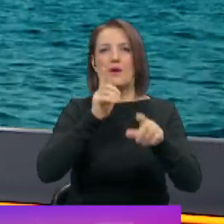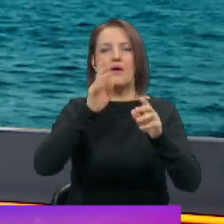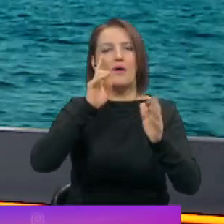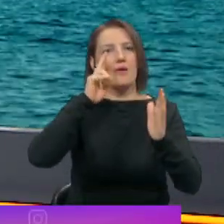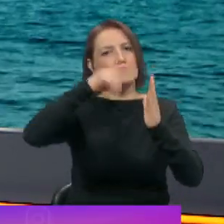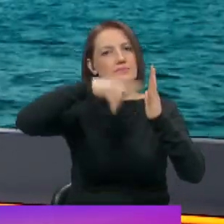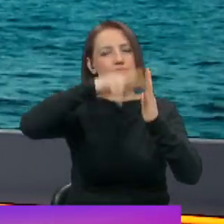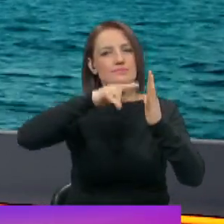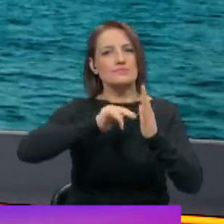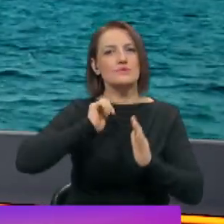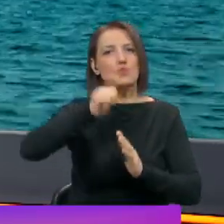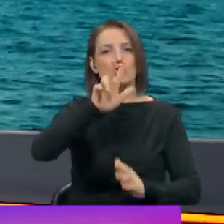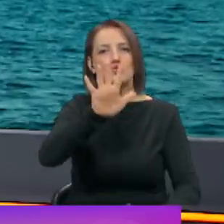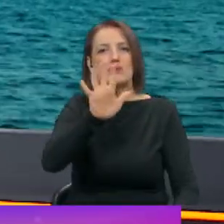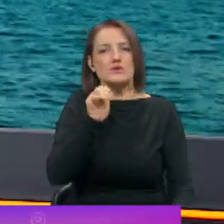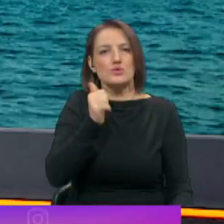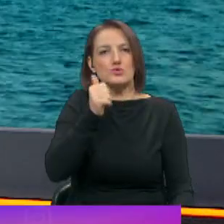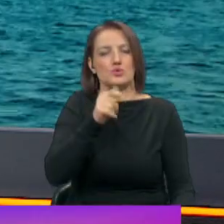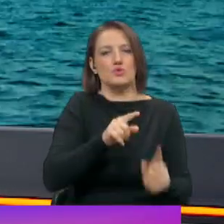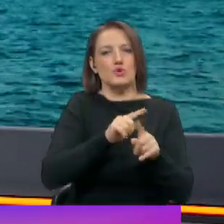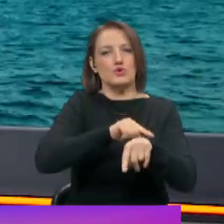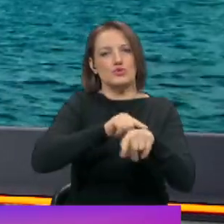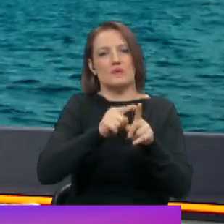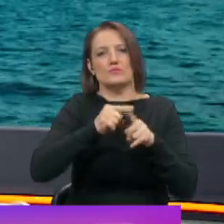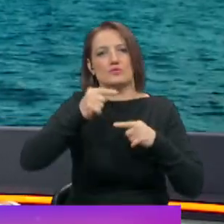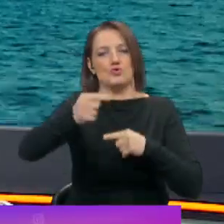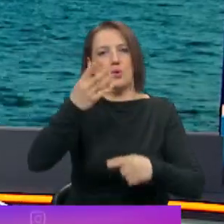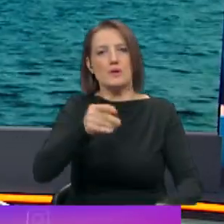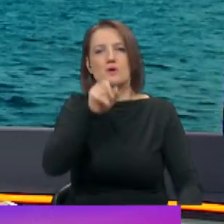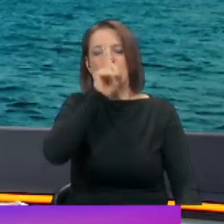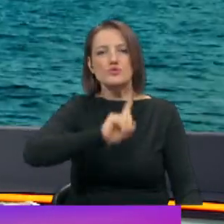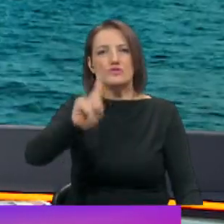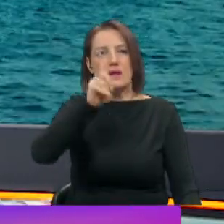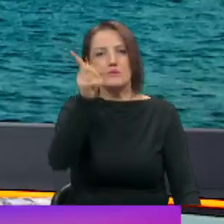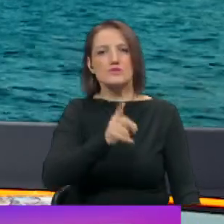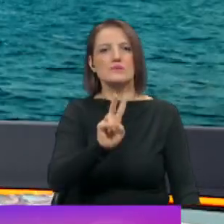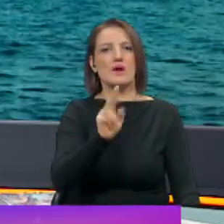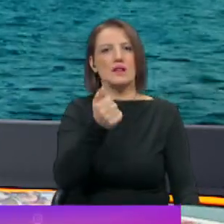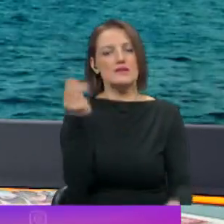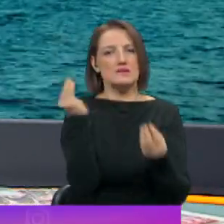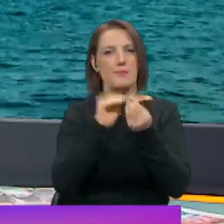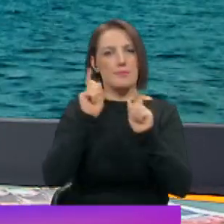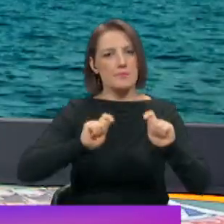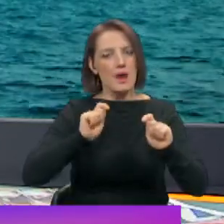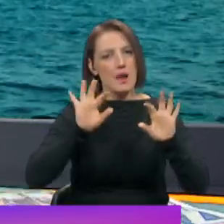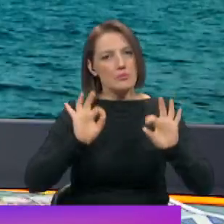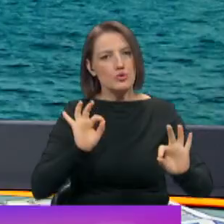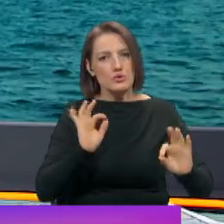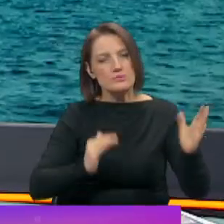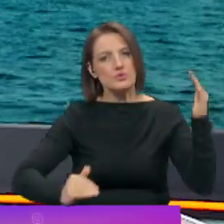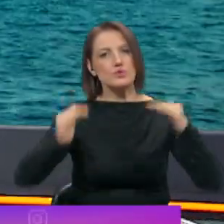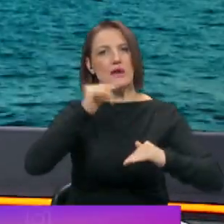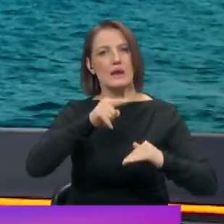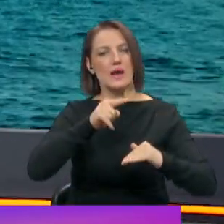çıkartmışlar Yok ya yapmazlar Hani öyle bir şey yapmazlar zaten yüzde 126 zam yapmışlar Bir de böyle bunun